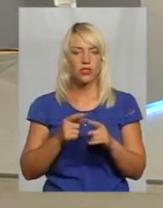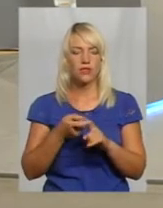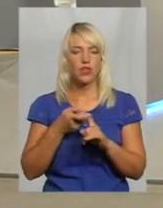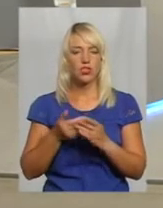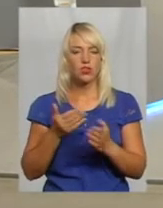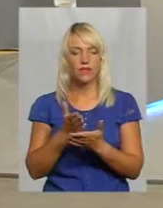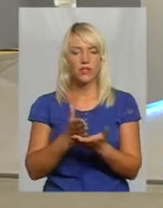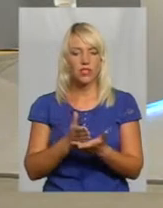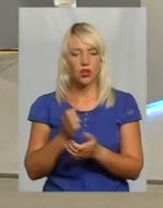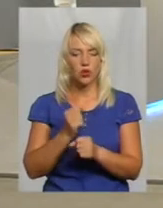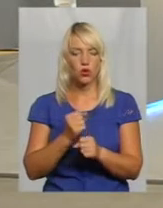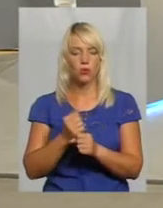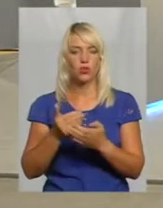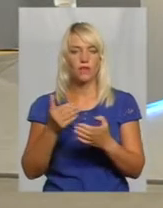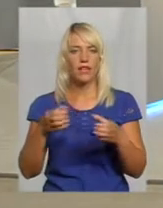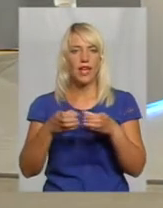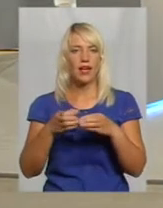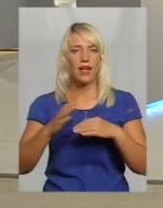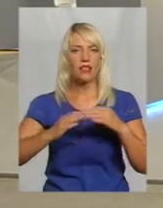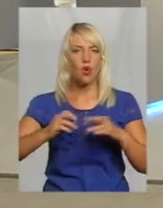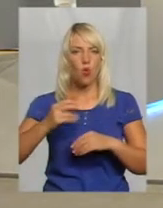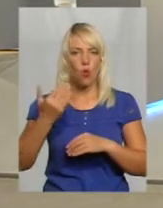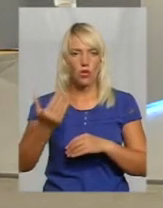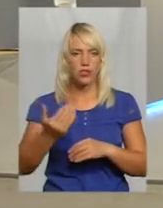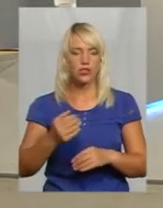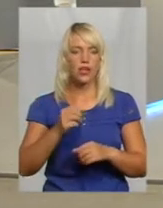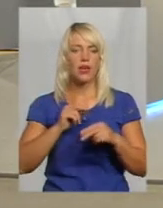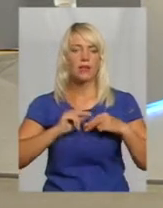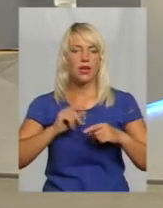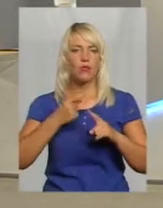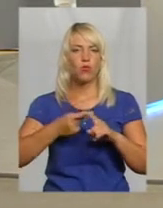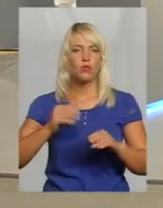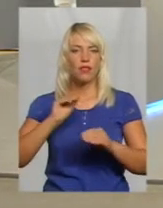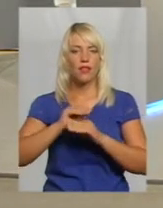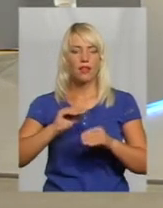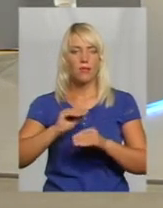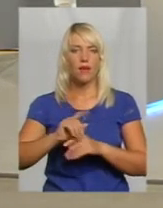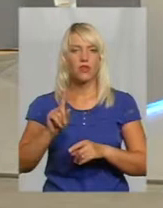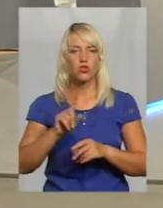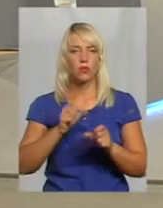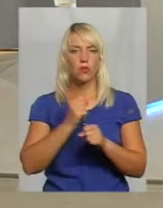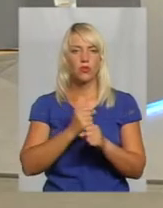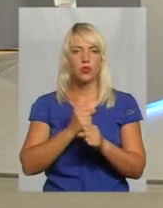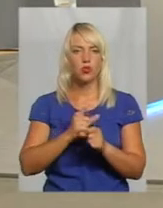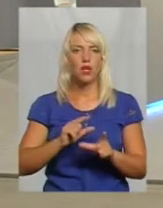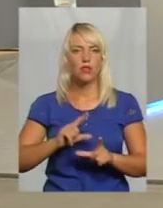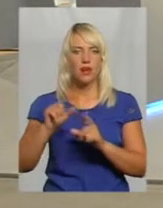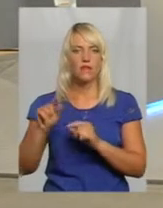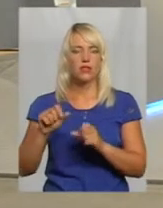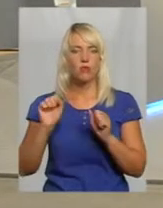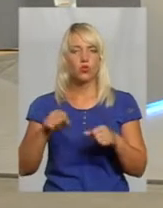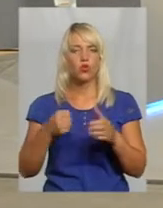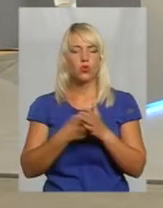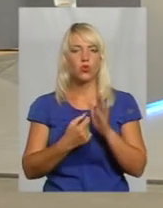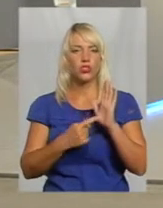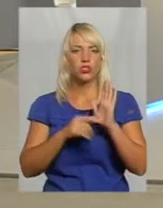роботи, від категорії працівника, ну і плюс надбавки за те, що працюють на виїзді, можливо, до 6 тисяч